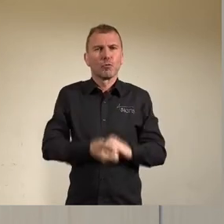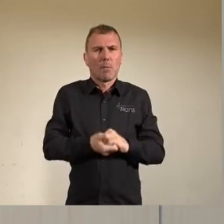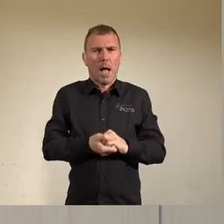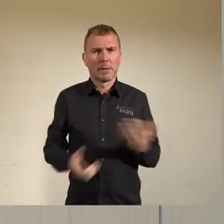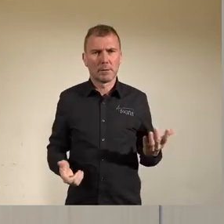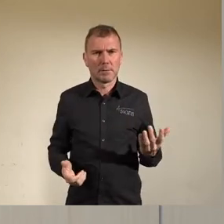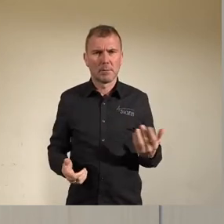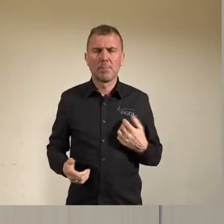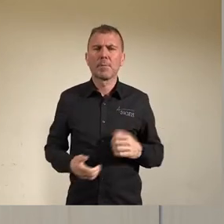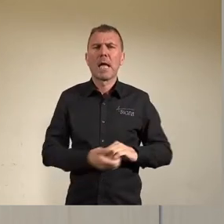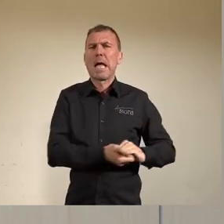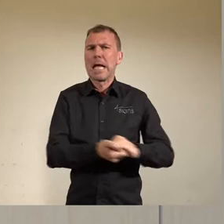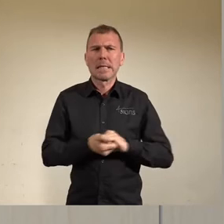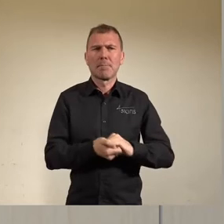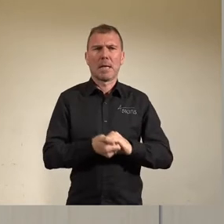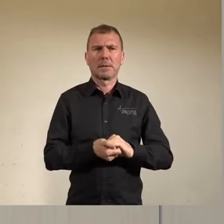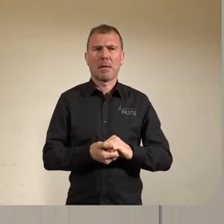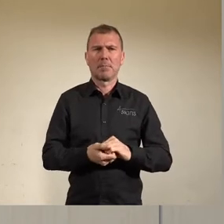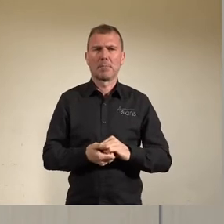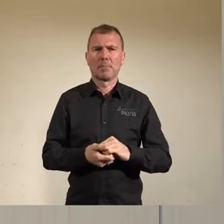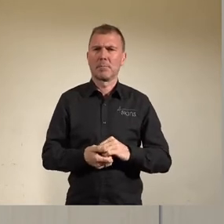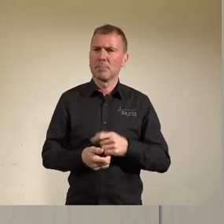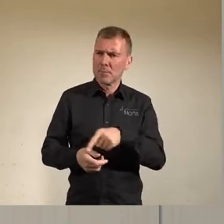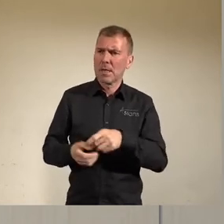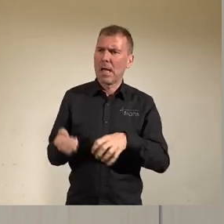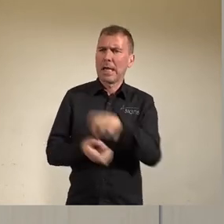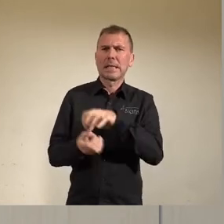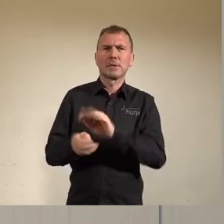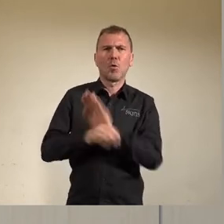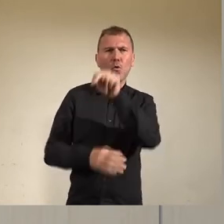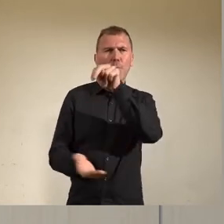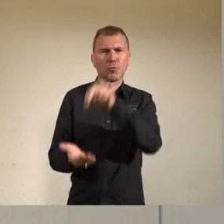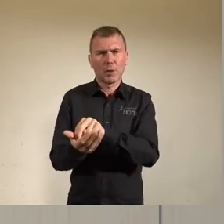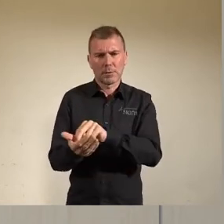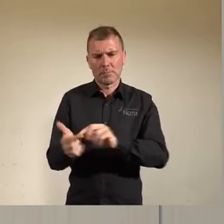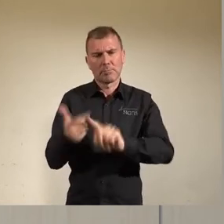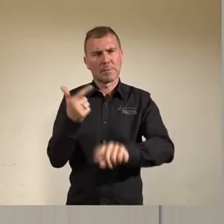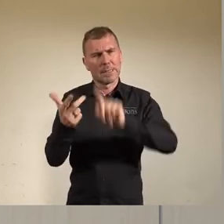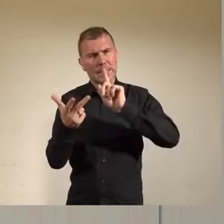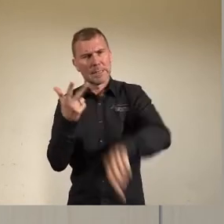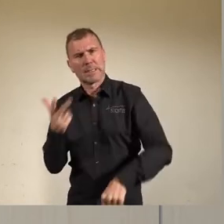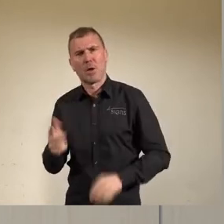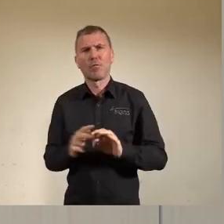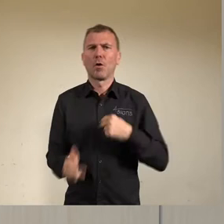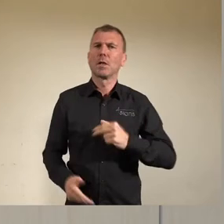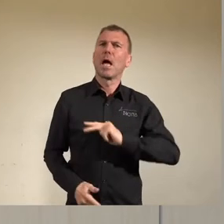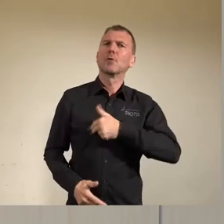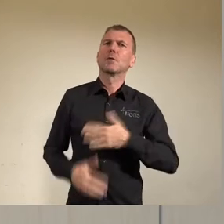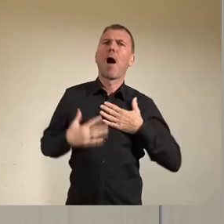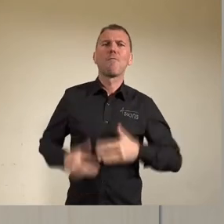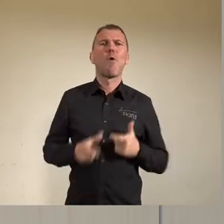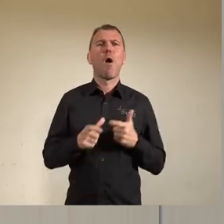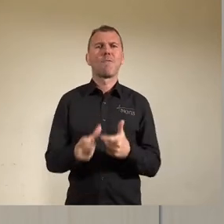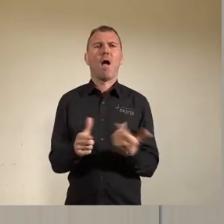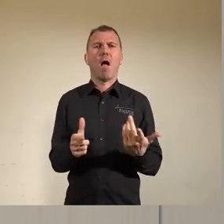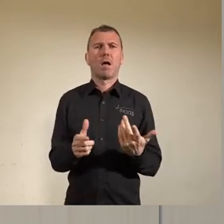dafür, gemeinsam eben solidarisch aus dieser Krise zu kommen. Und er steht zum dritten für unseren sozialen Wohlfahrtsstaat.